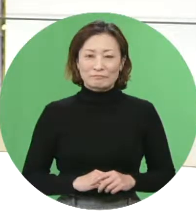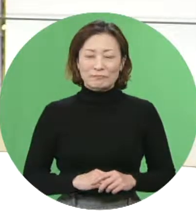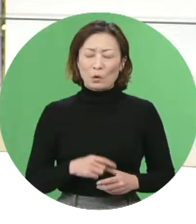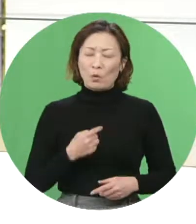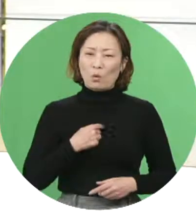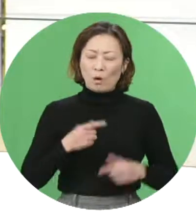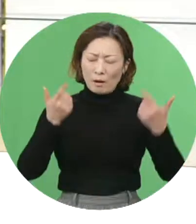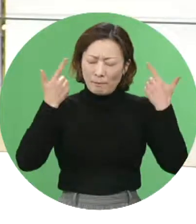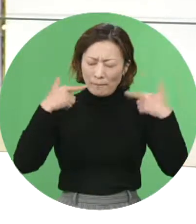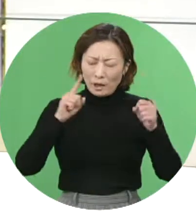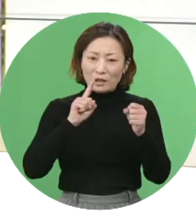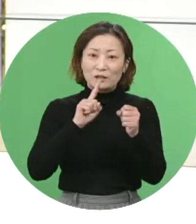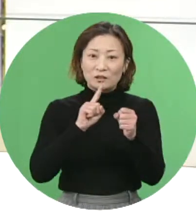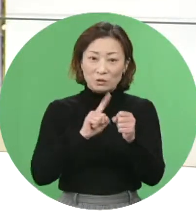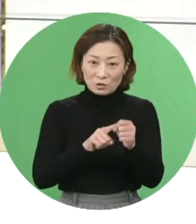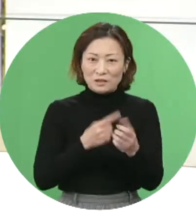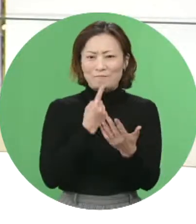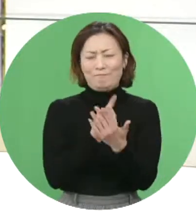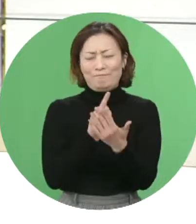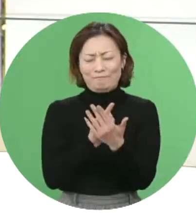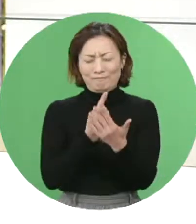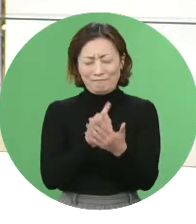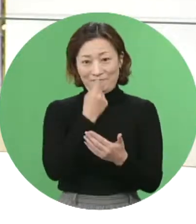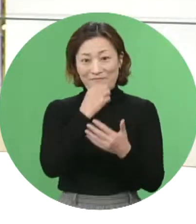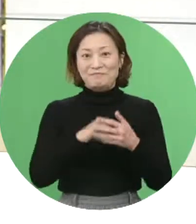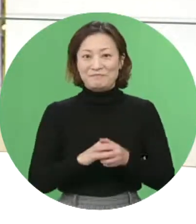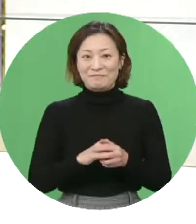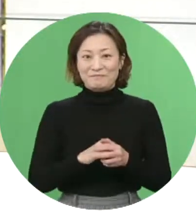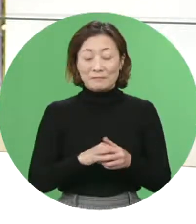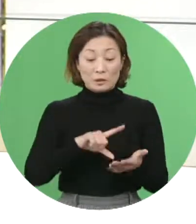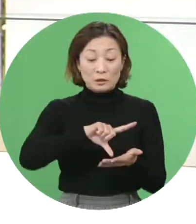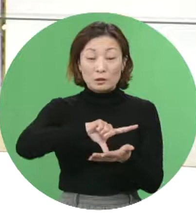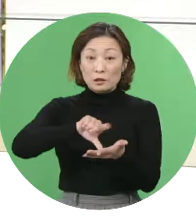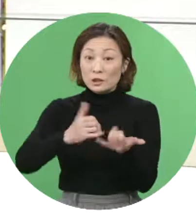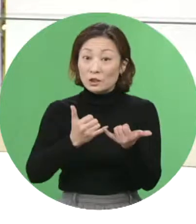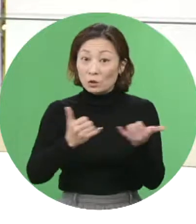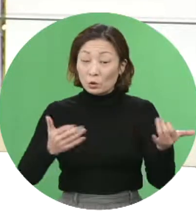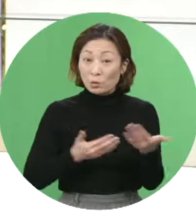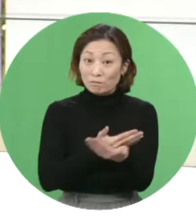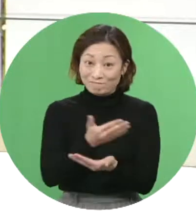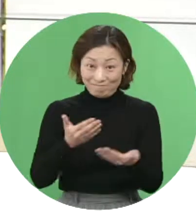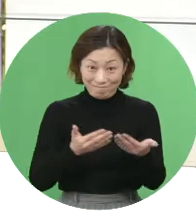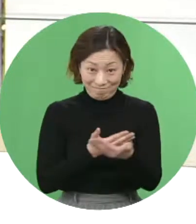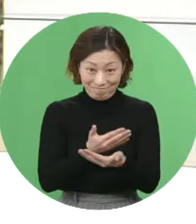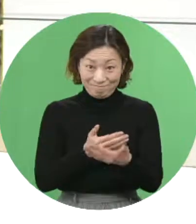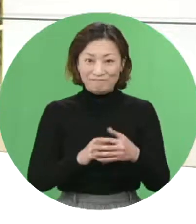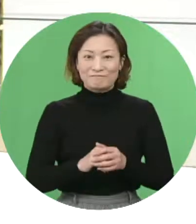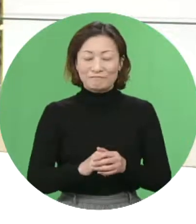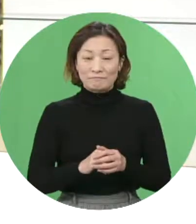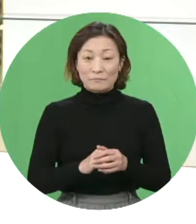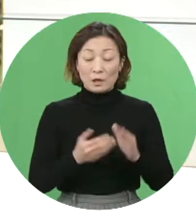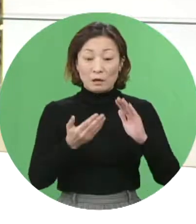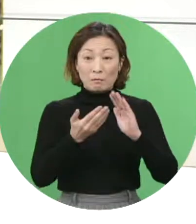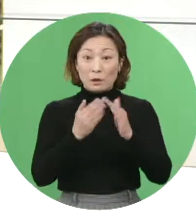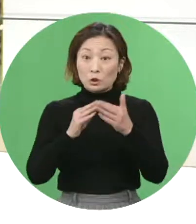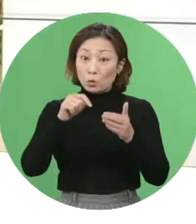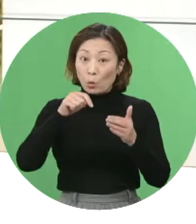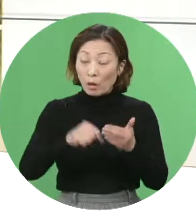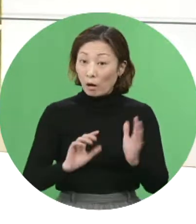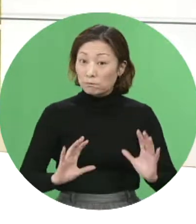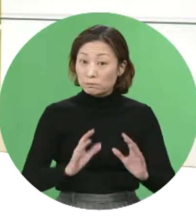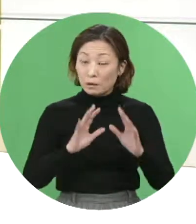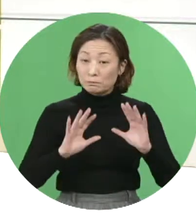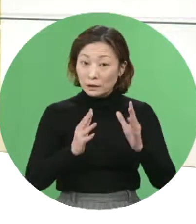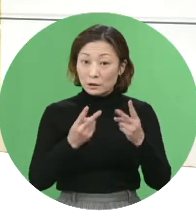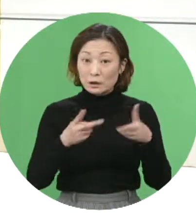毎年参加させてもらってるんですけど、やっぱりこういう地域の方々と触れ合って、この街の中が活性するような